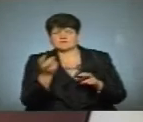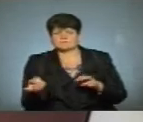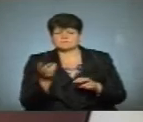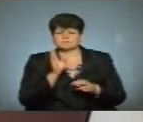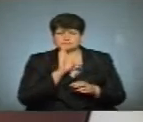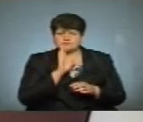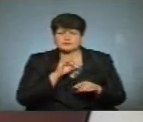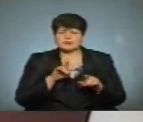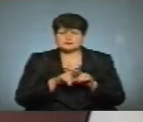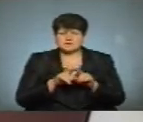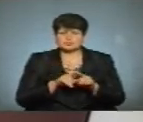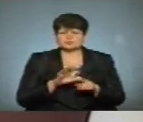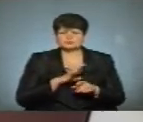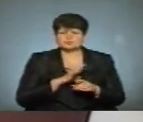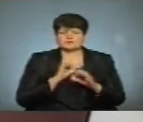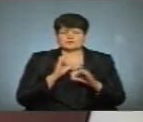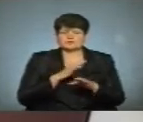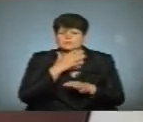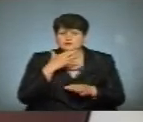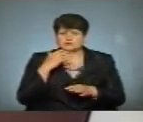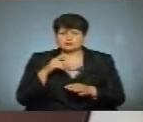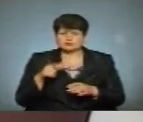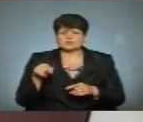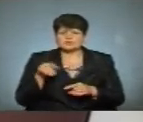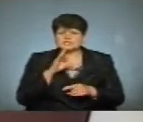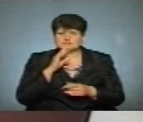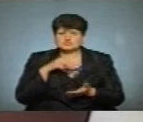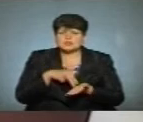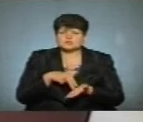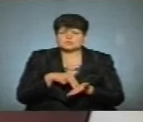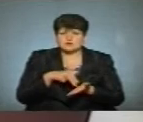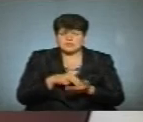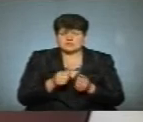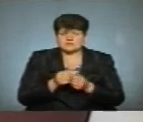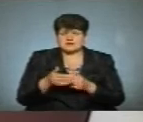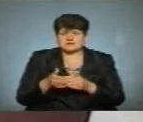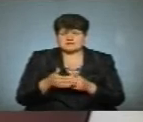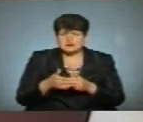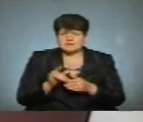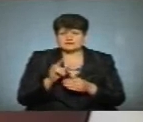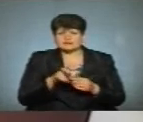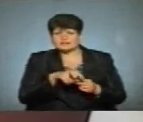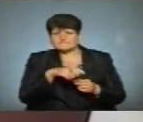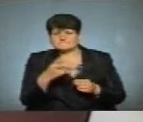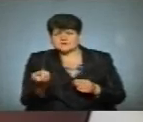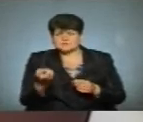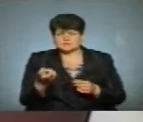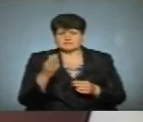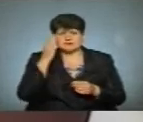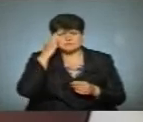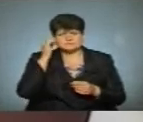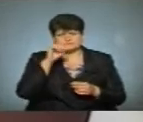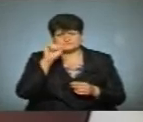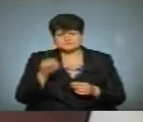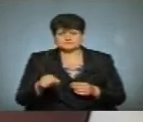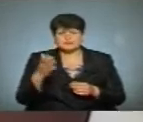Також водій перевозив забагато людей, тому дівчина стояла біля дверей, каже Леся Гурецька. Дитина випала на асфальт і вдарилася